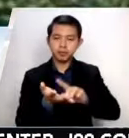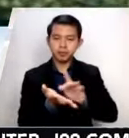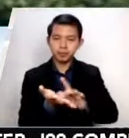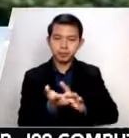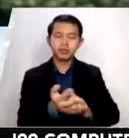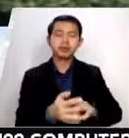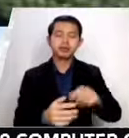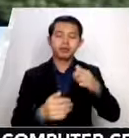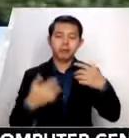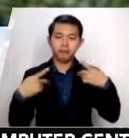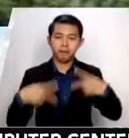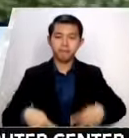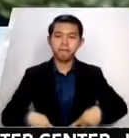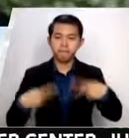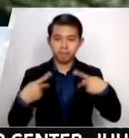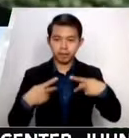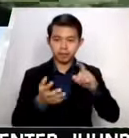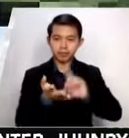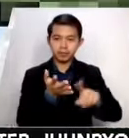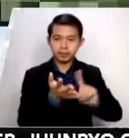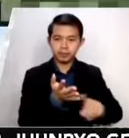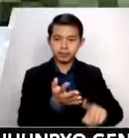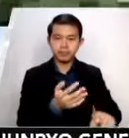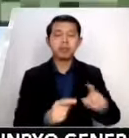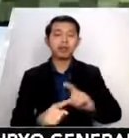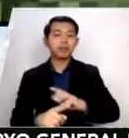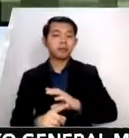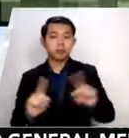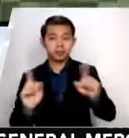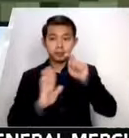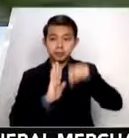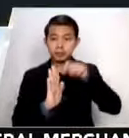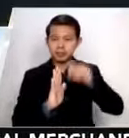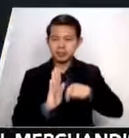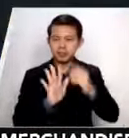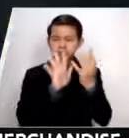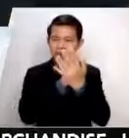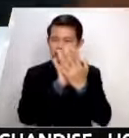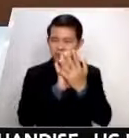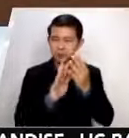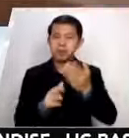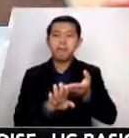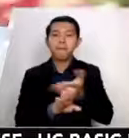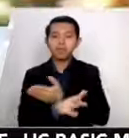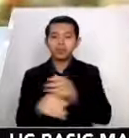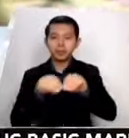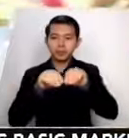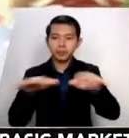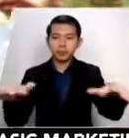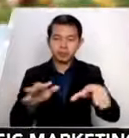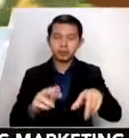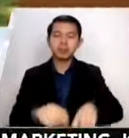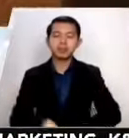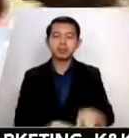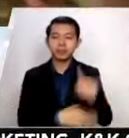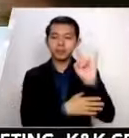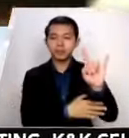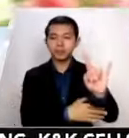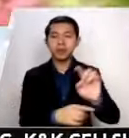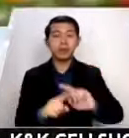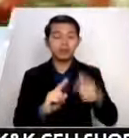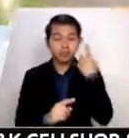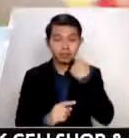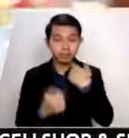ang video at photos nito binn ng PNP bago pinamigay sa media kanina iniharap ang isang tao na balot na balot ang